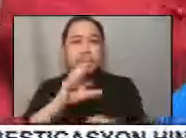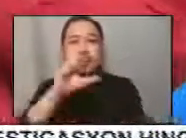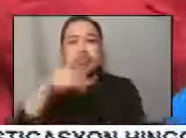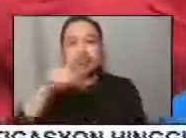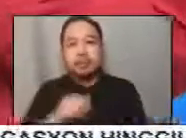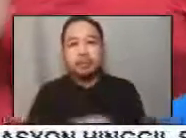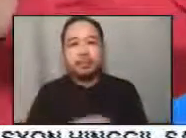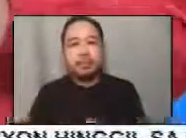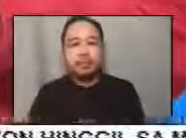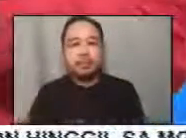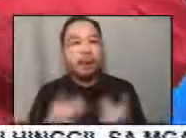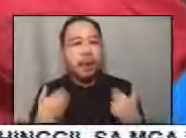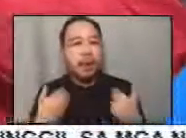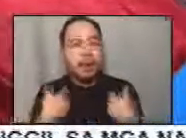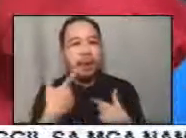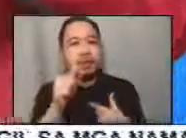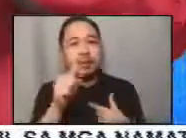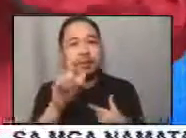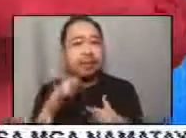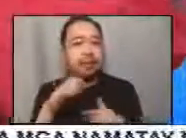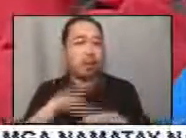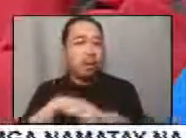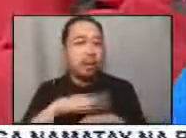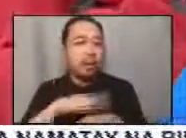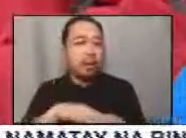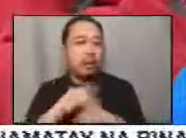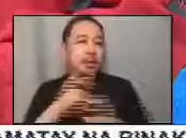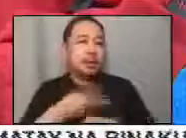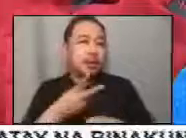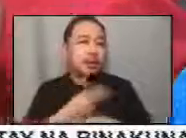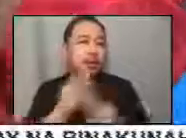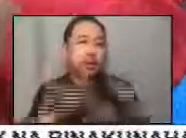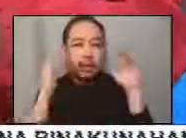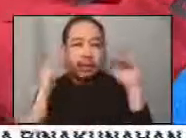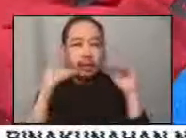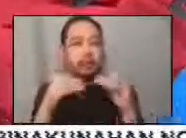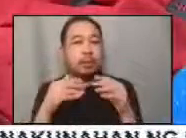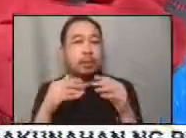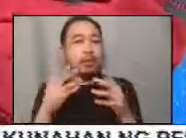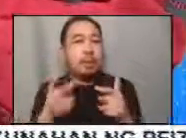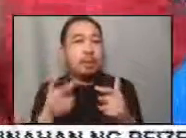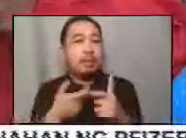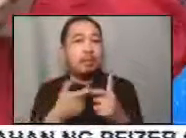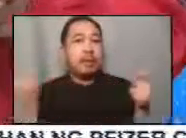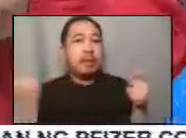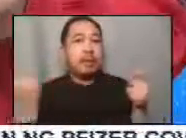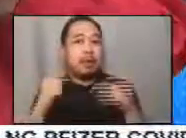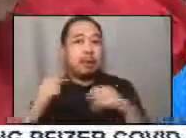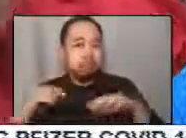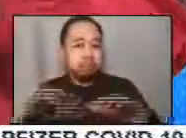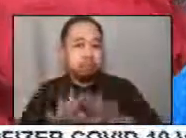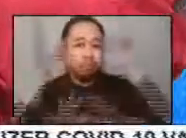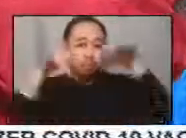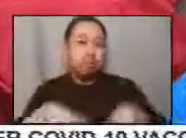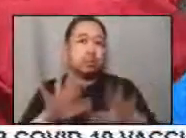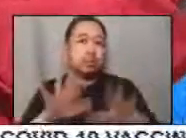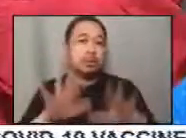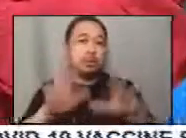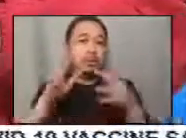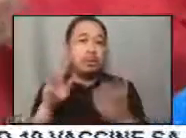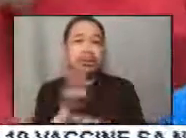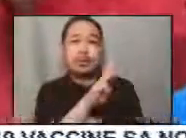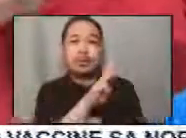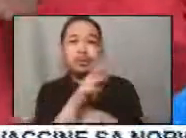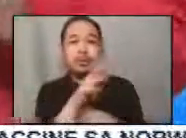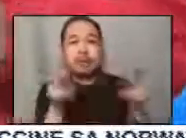ngayong araw ng Miyerkules, January 20. Kung may balak kayong lumabas ngayong araw, huwag kalimutan ng face mask, face shield para iwas sa